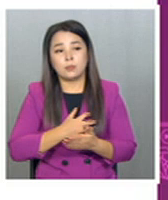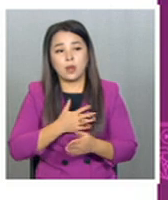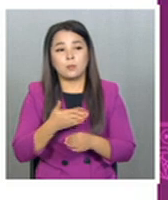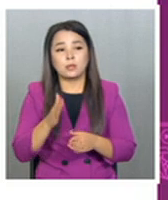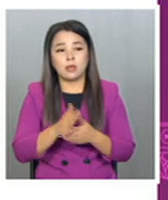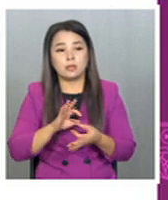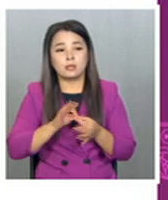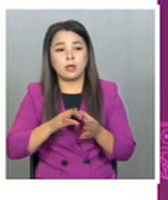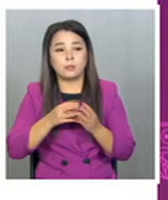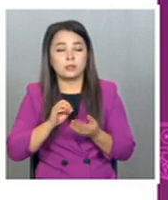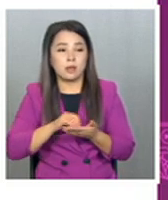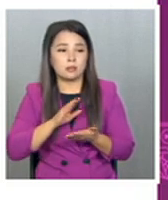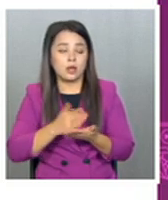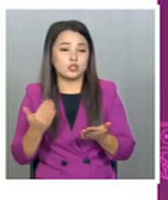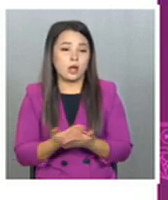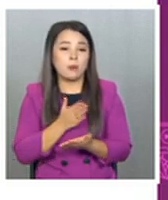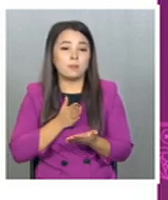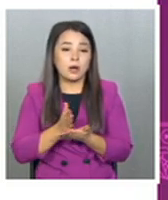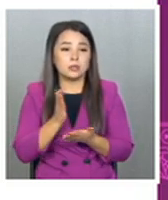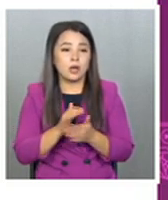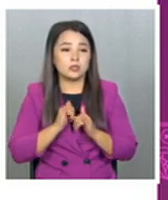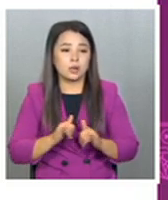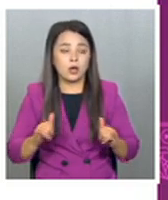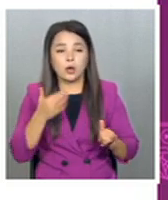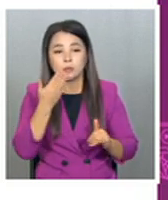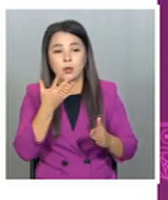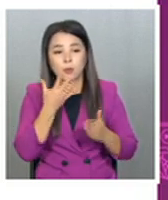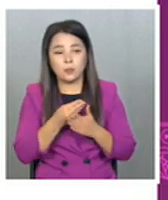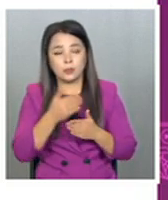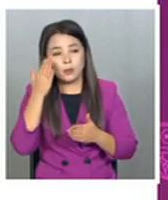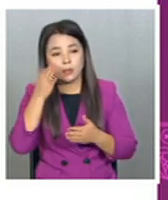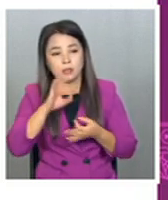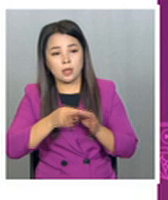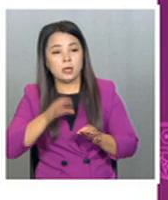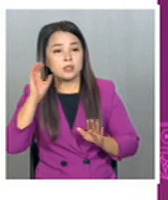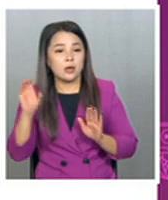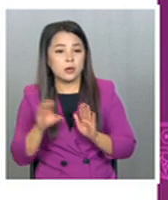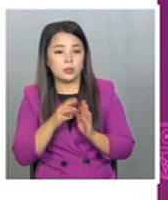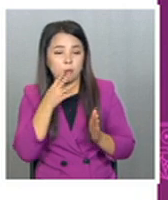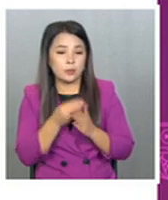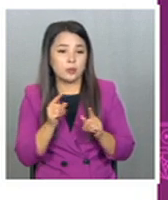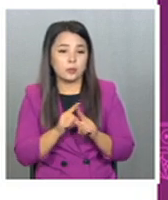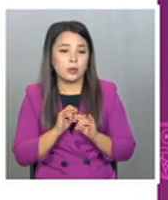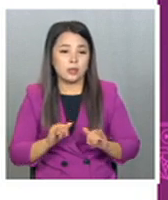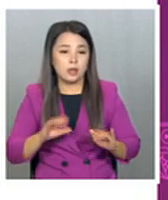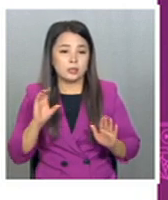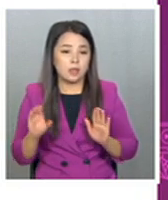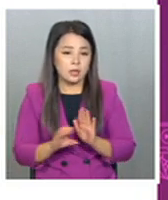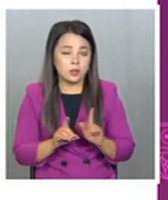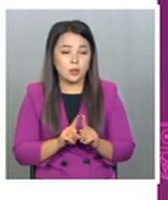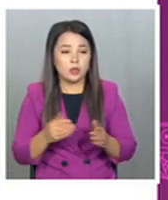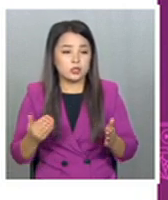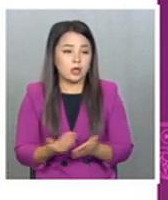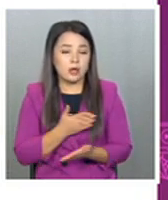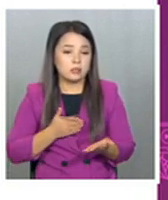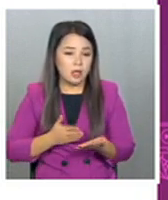түйінін жазайық. Жаңа бағытта жаңғырған ұлттық өнеріміз өз тыңдаушысына жаңа серпін сыйлап, әлемнің қай тұсынан